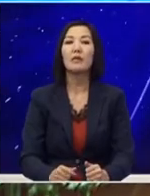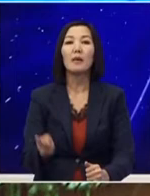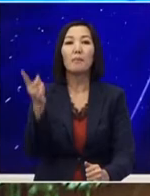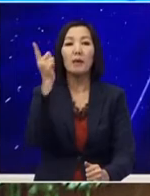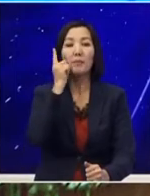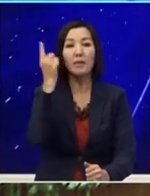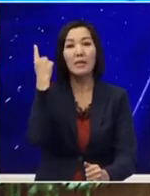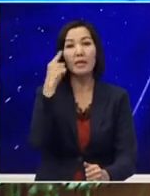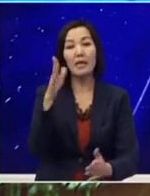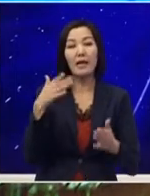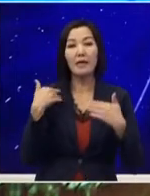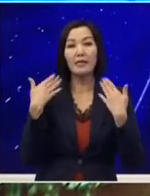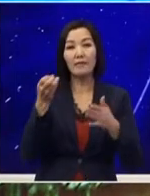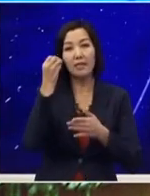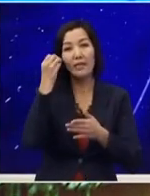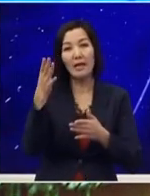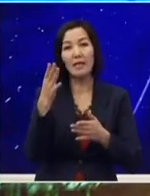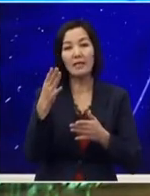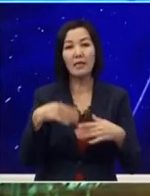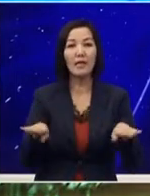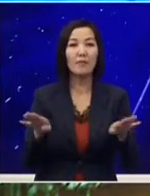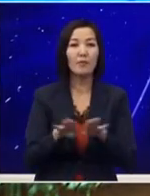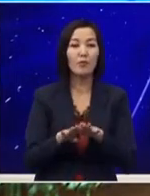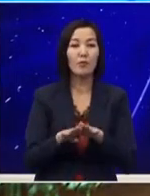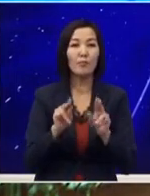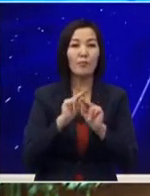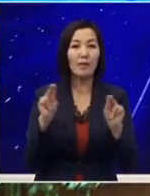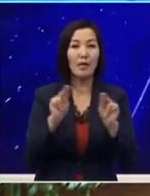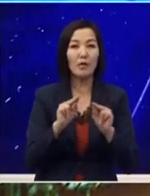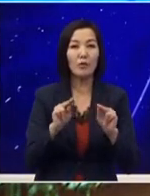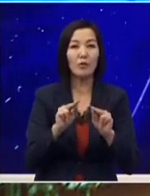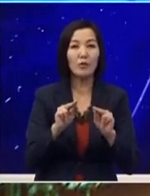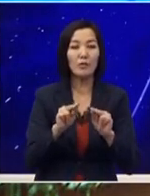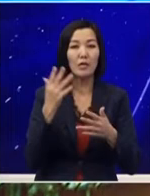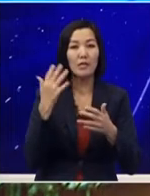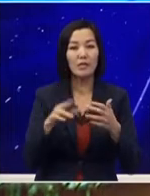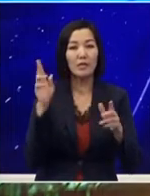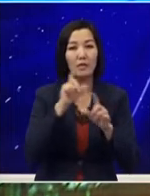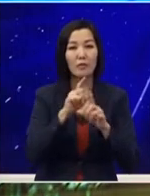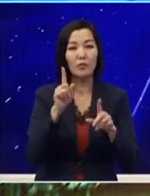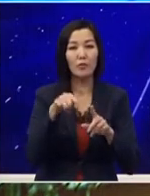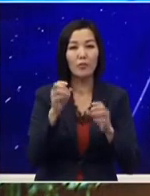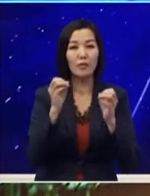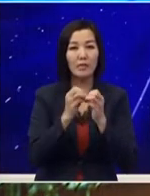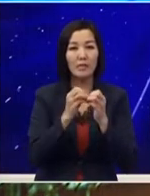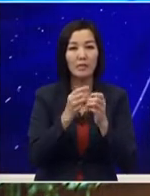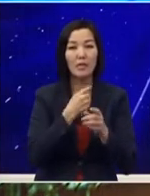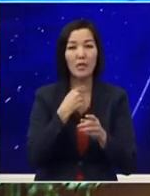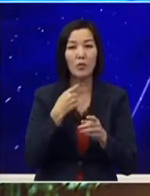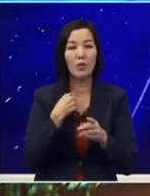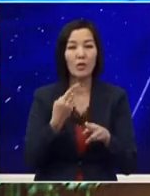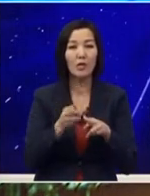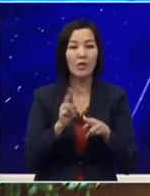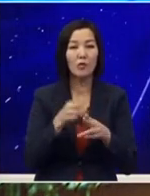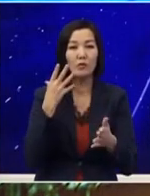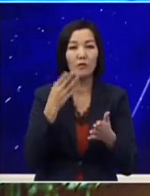Мобильный, креативный, талантливый. Таким должен быть современный педагог, считают учителя средней школы гимназии номер 10 города